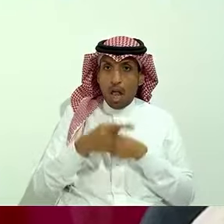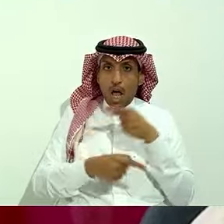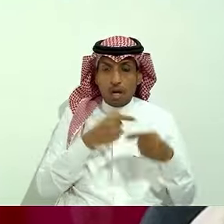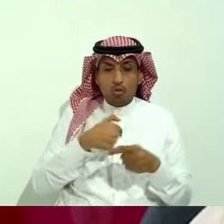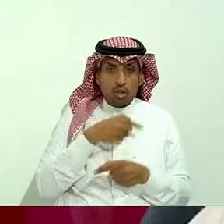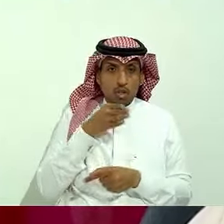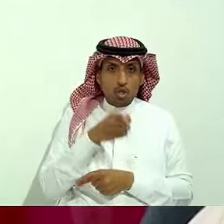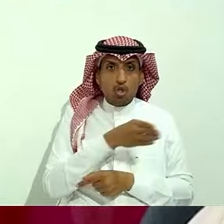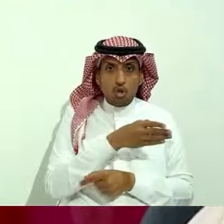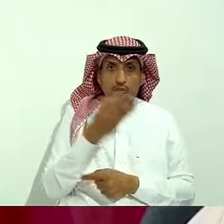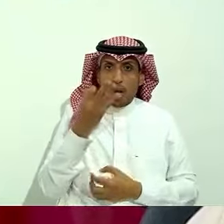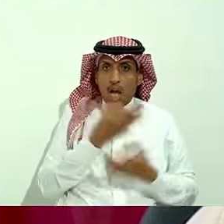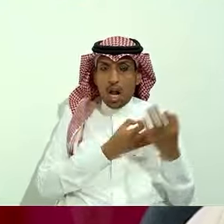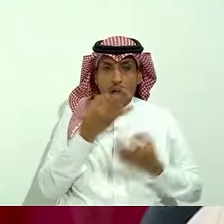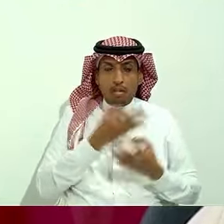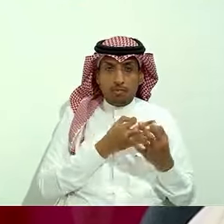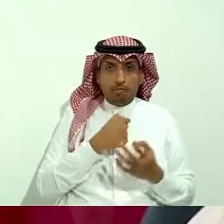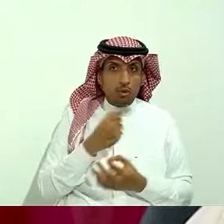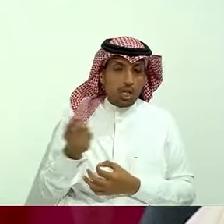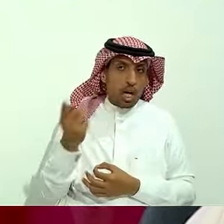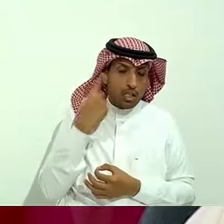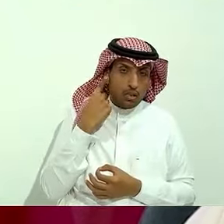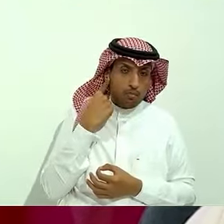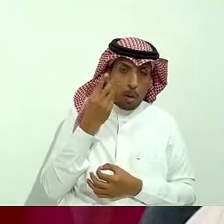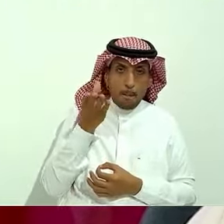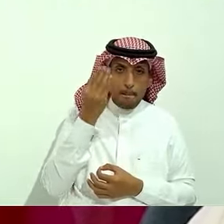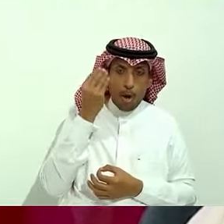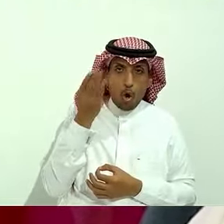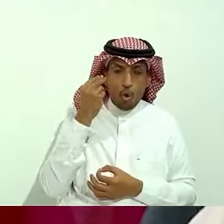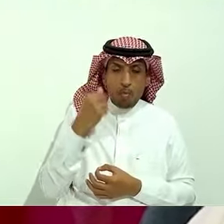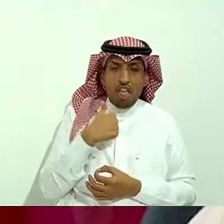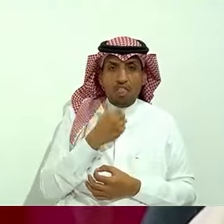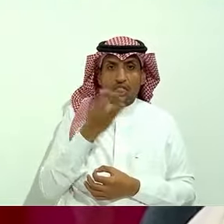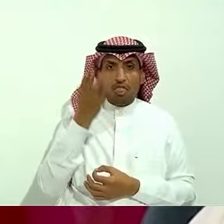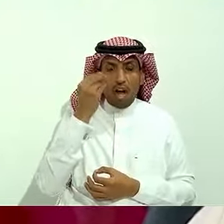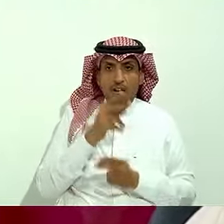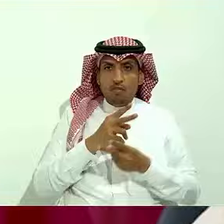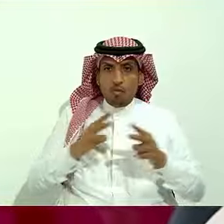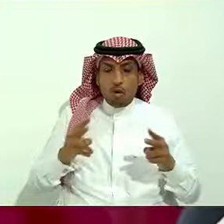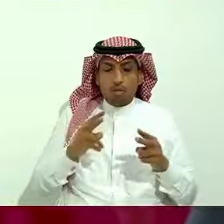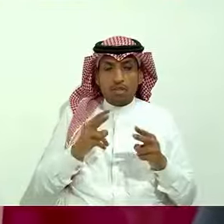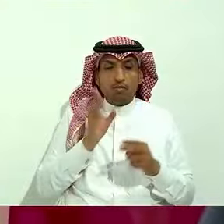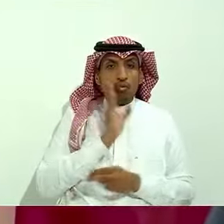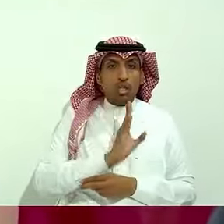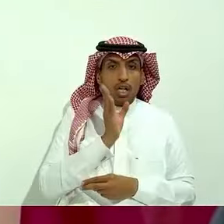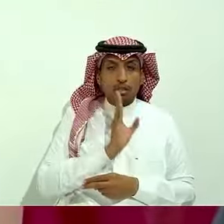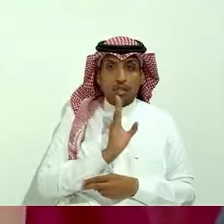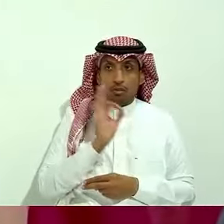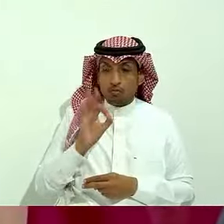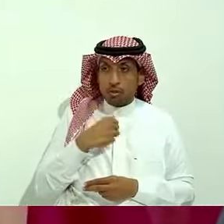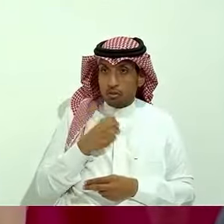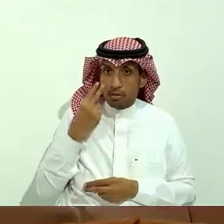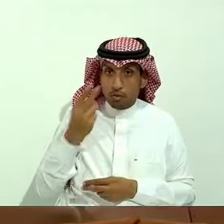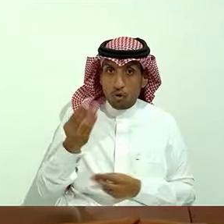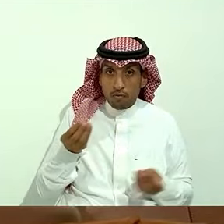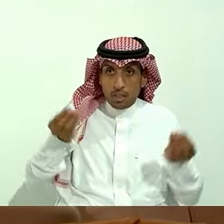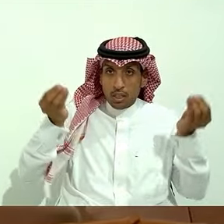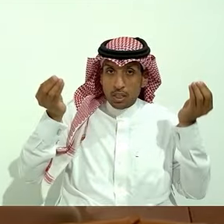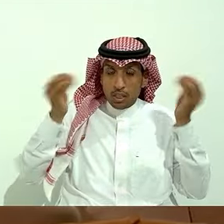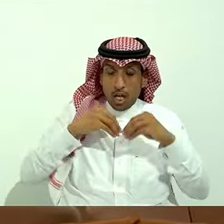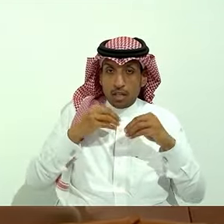أو تاكس وأسمع معلومات عن ثقافتنا وعن إرثنا في الأزياء، وصراحة قد ما أنا أنبهر قد ما أنا